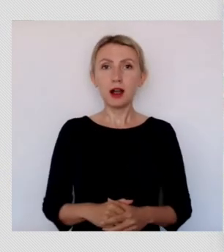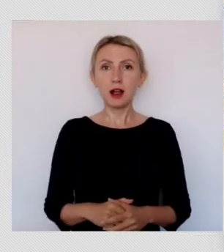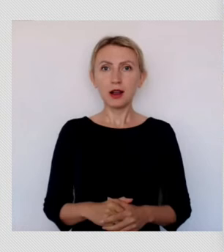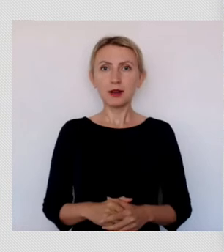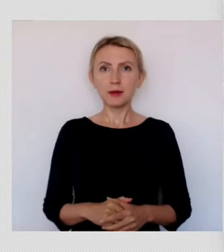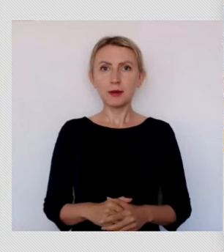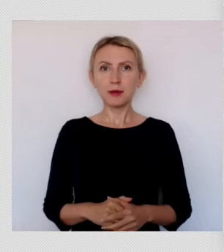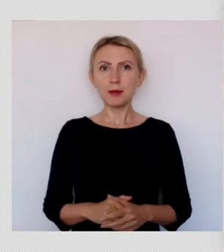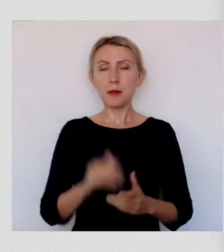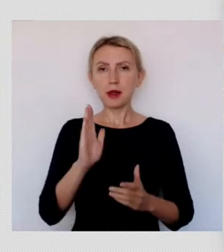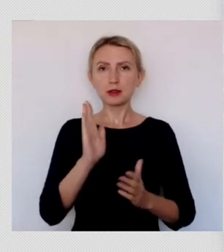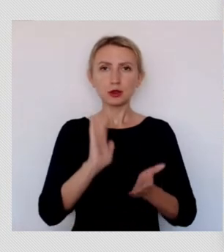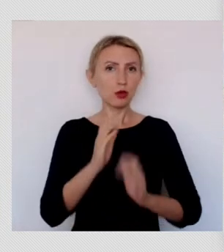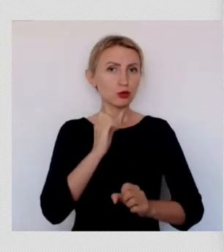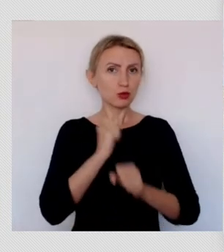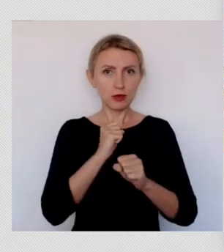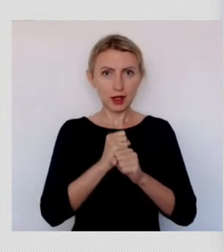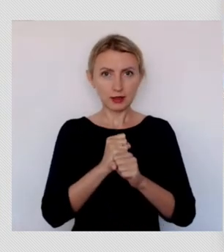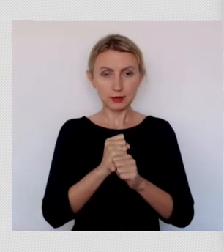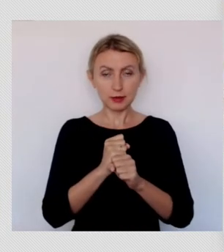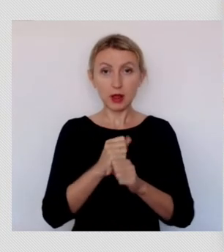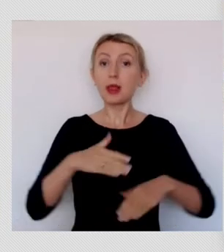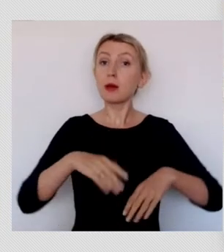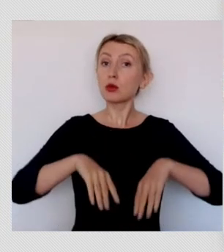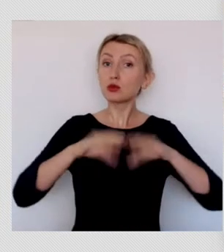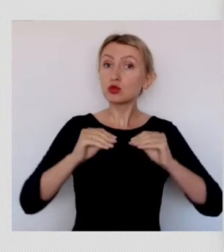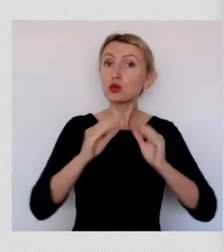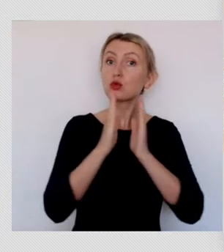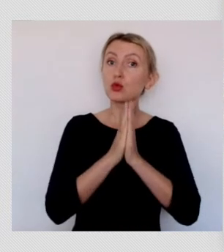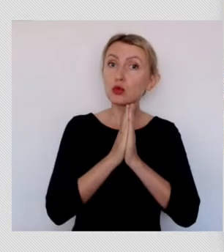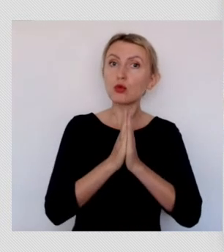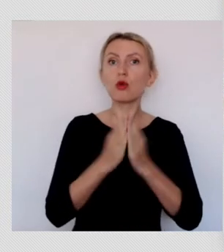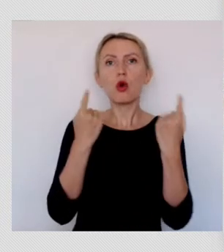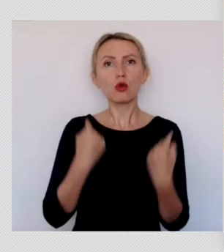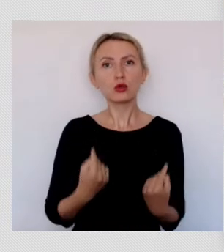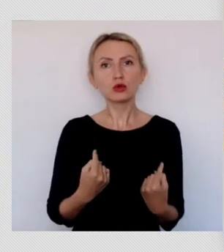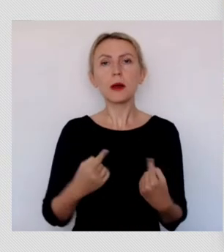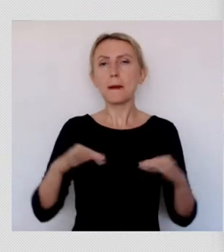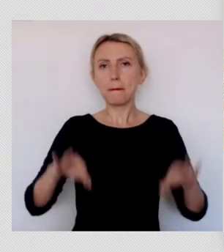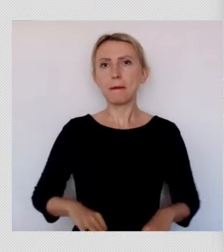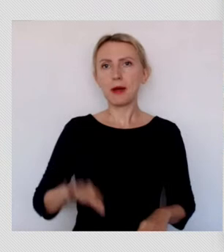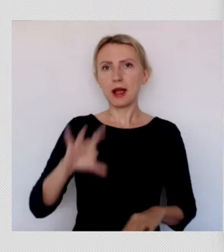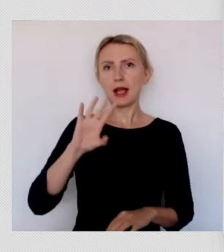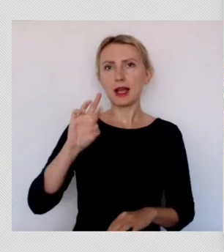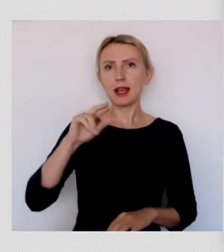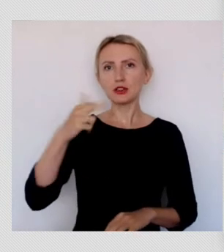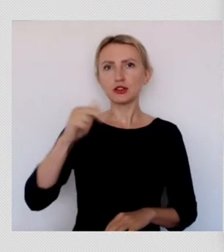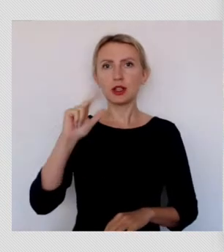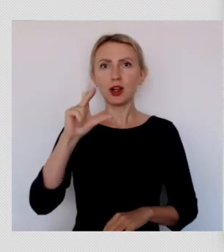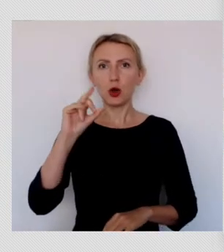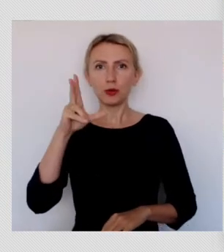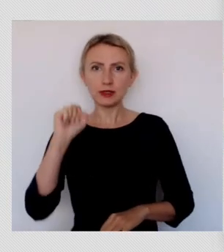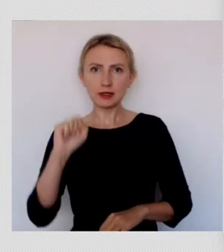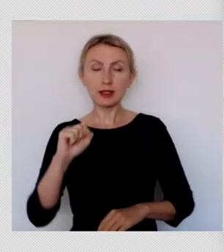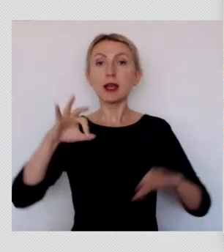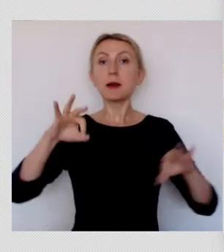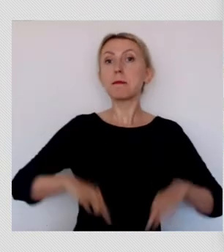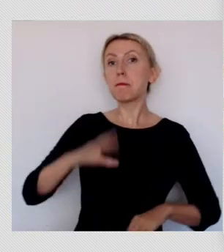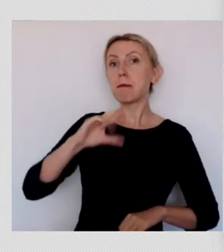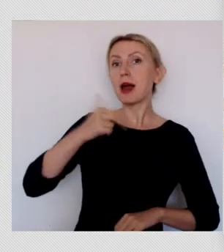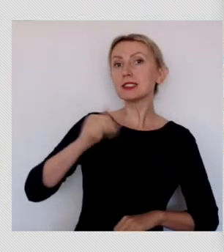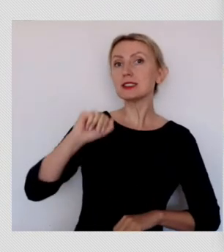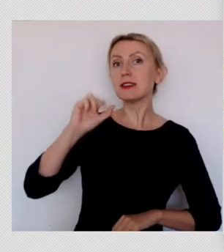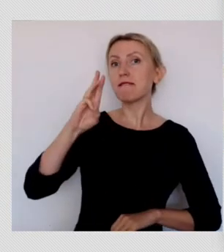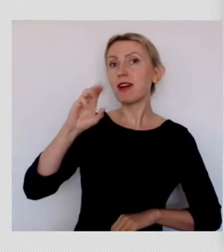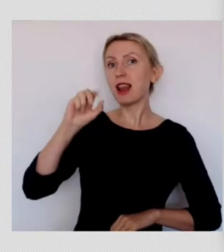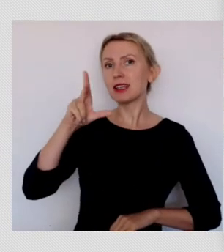następujący tryb pracy. Najpierw poproszę o zabranie głosu panią Grażynę Kopińską i pana Marcina Waleckiego